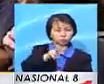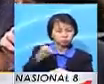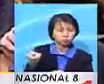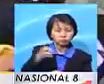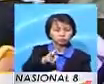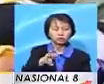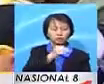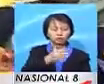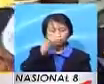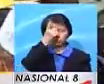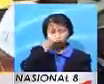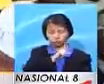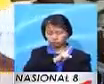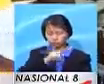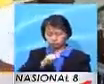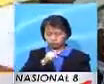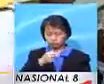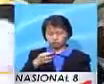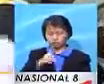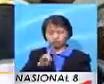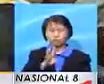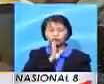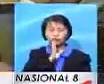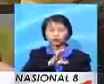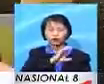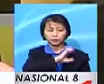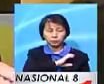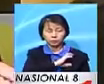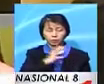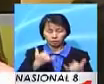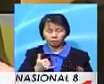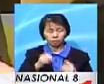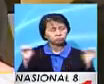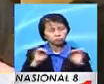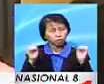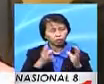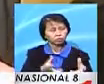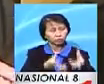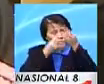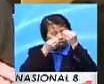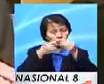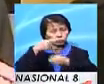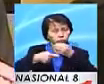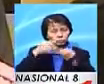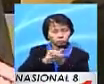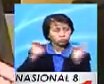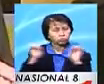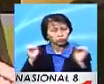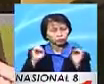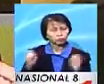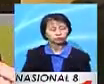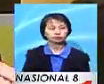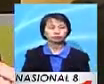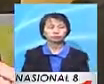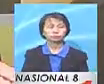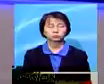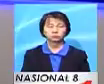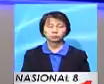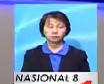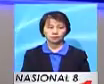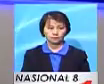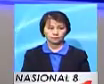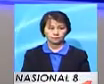lain, Datuk Seri Dr. Ahmad Zahid berkata polis setakat ini tiada maklumat mengenainya. Kesiapsiagaan